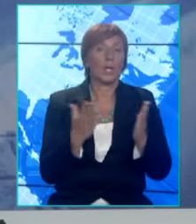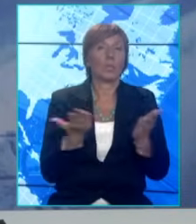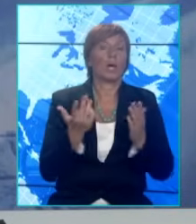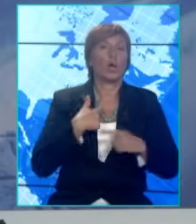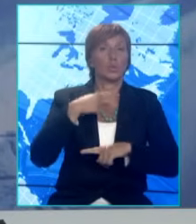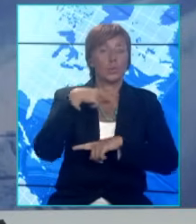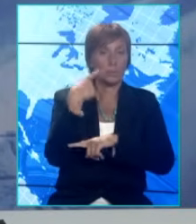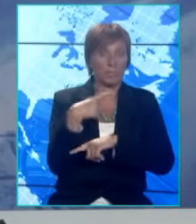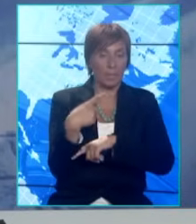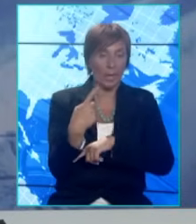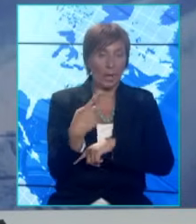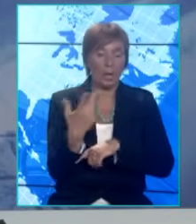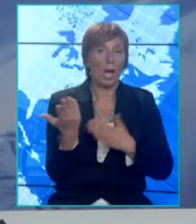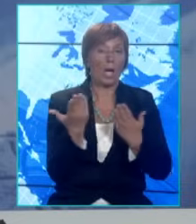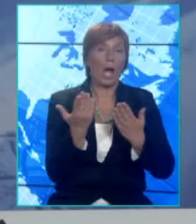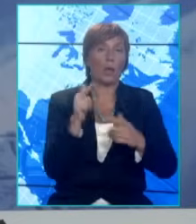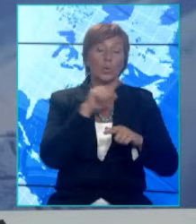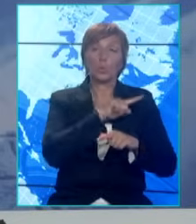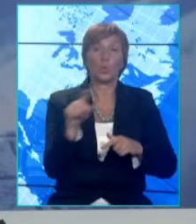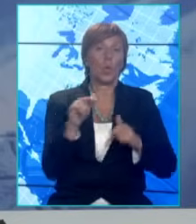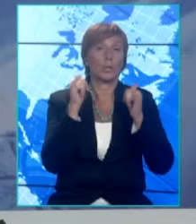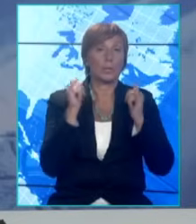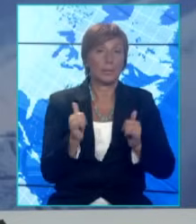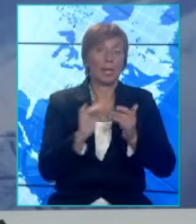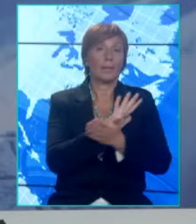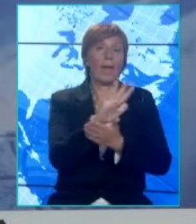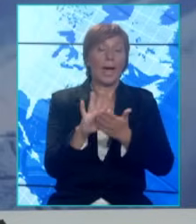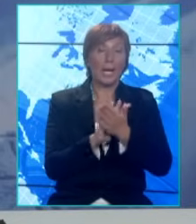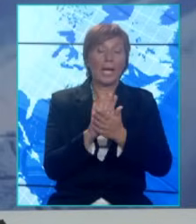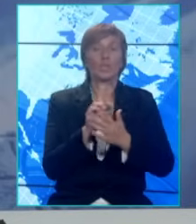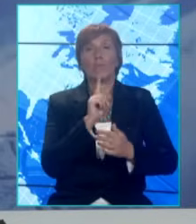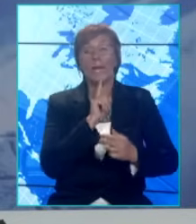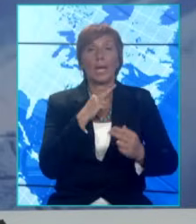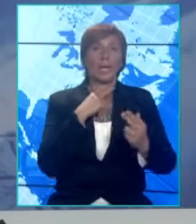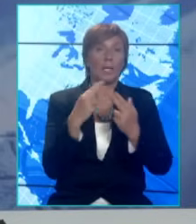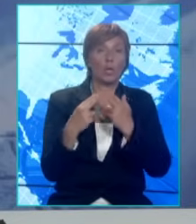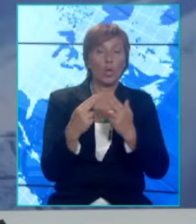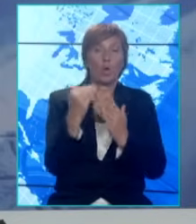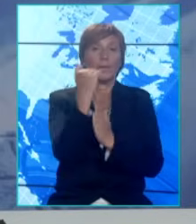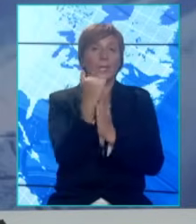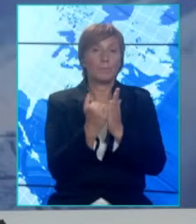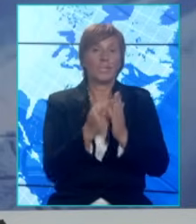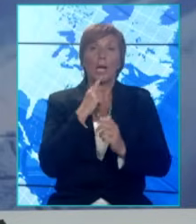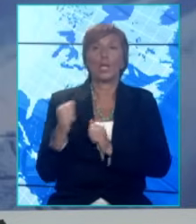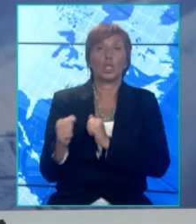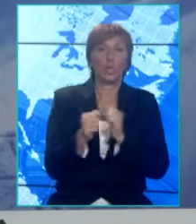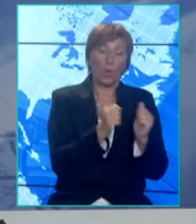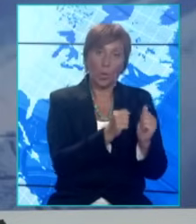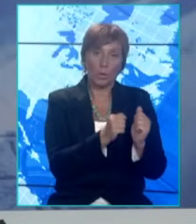rekoh, kako su se do sada razgovarali i dogovarali zakoni i donosili u